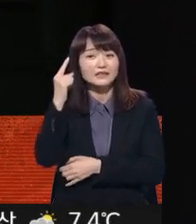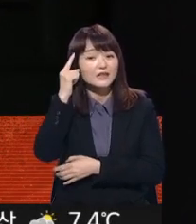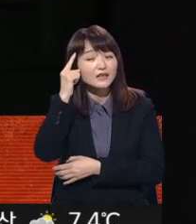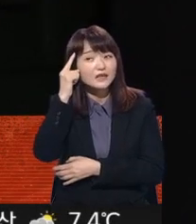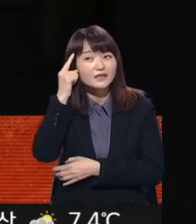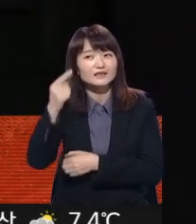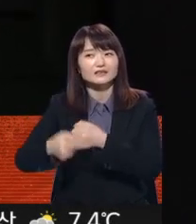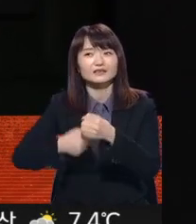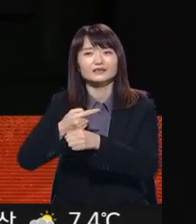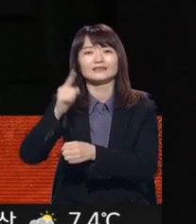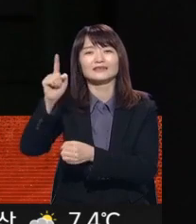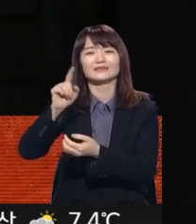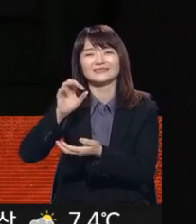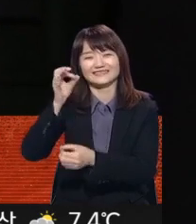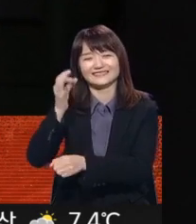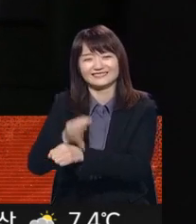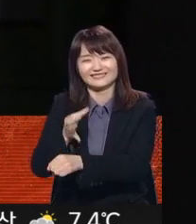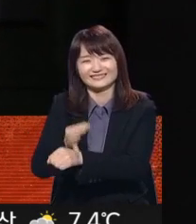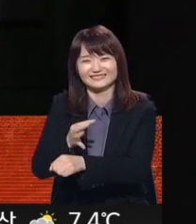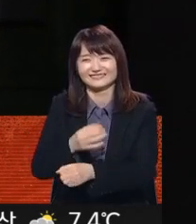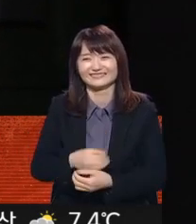1년에 한 번씩 사요라고 하셨고요.